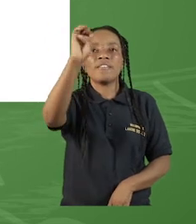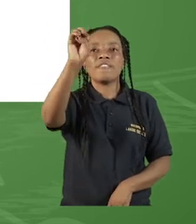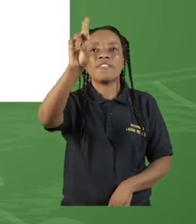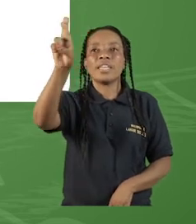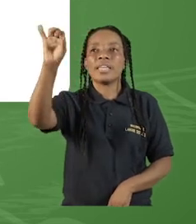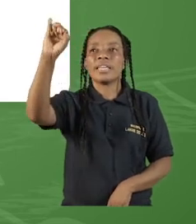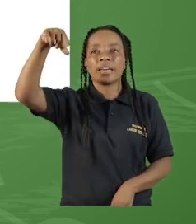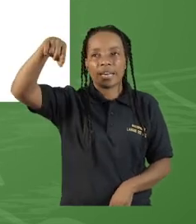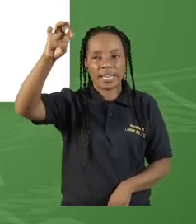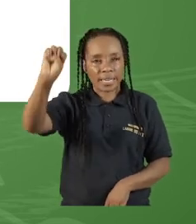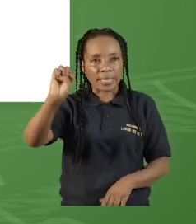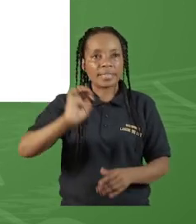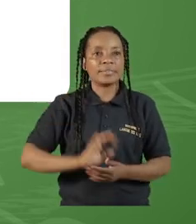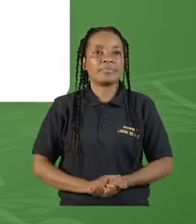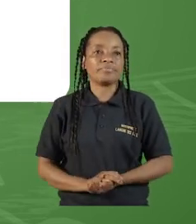rouille.